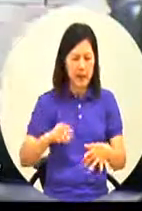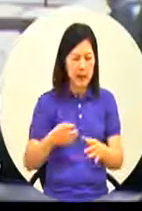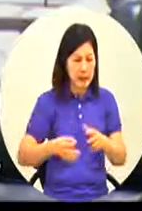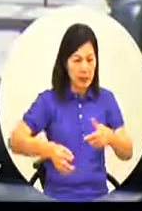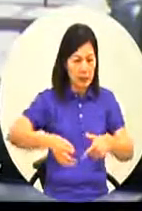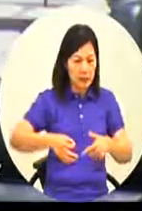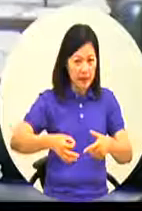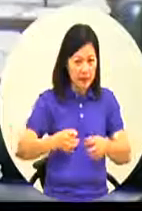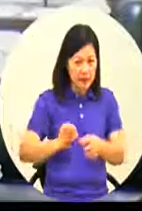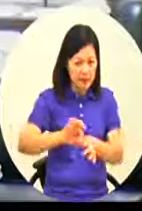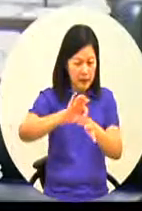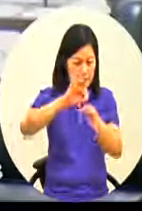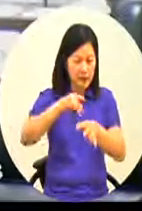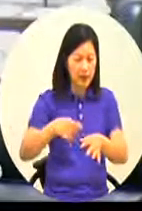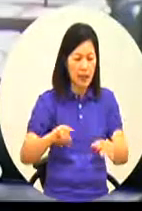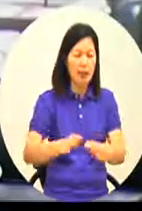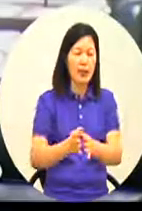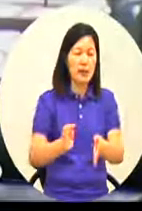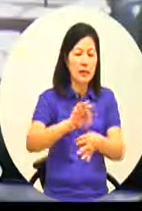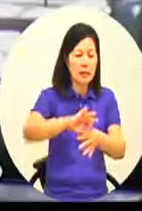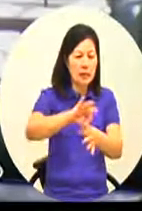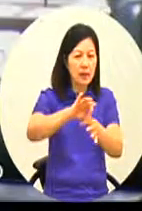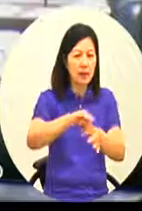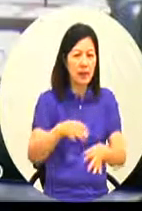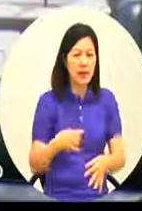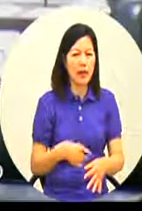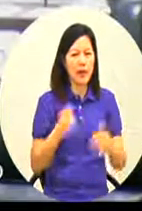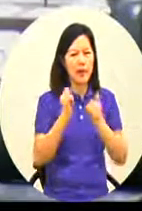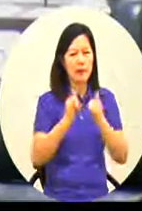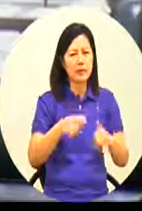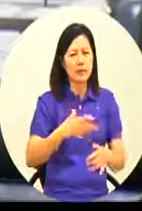迎啊，他就只好乖乖的跟着缴了。我看了一下